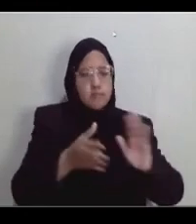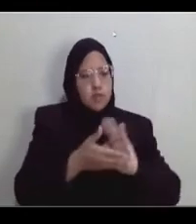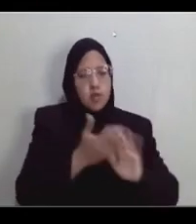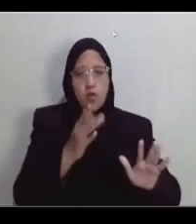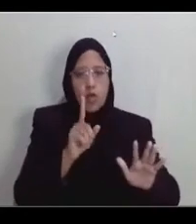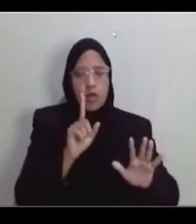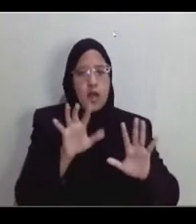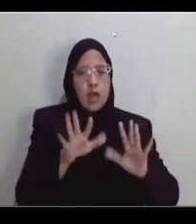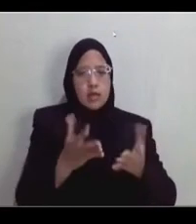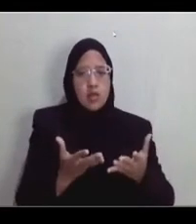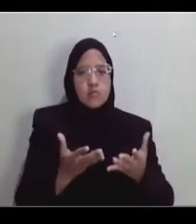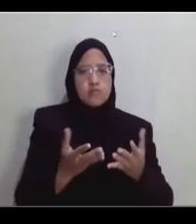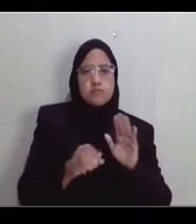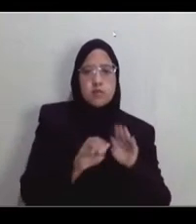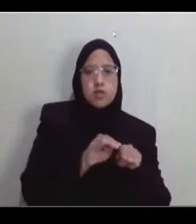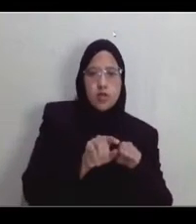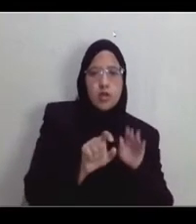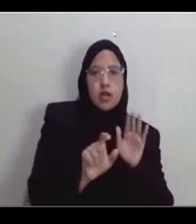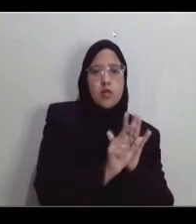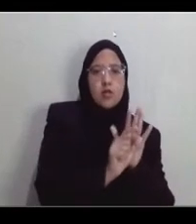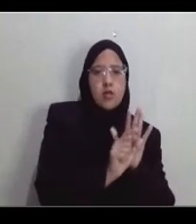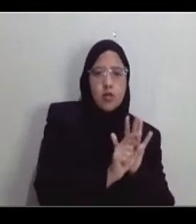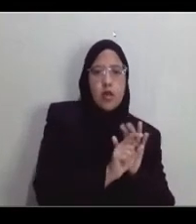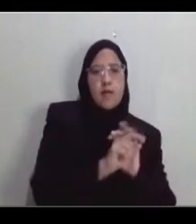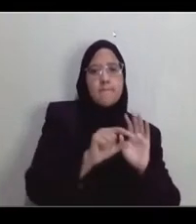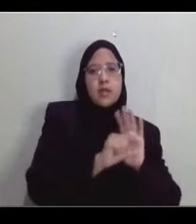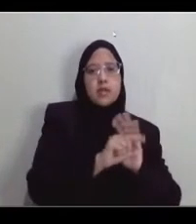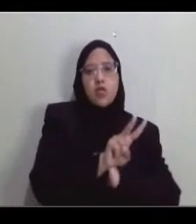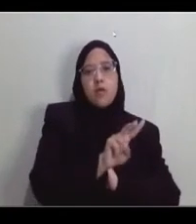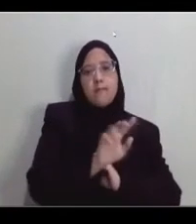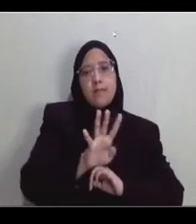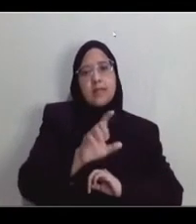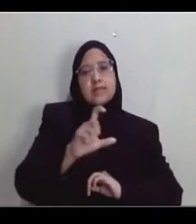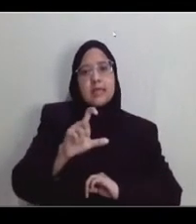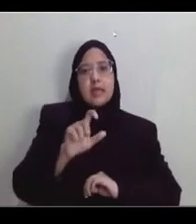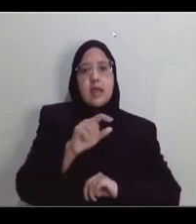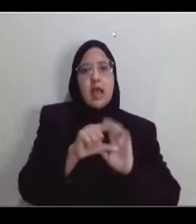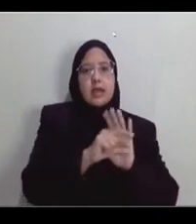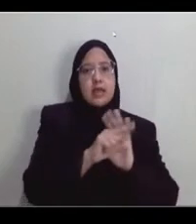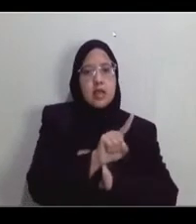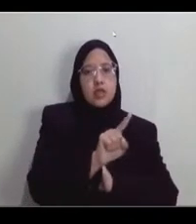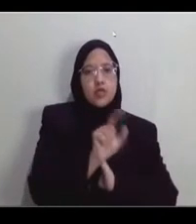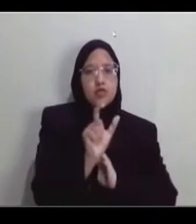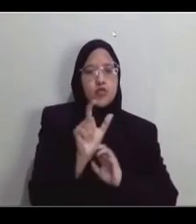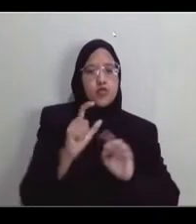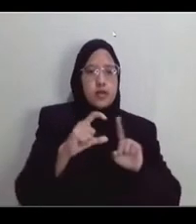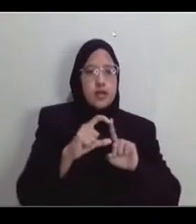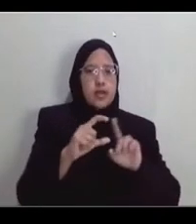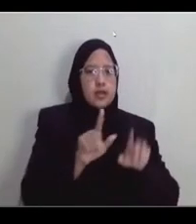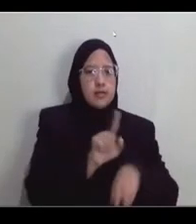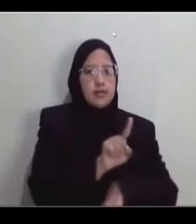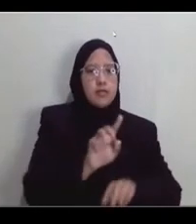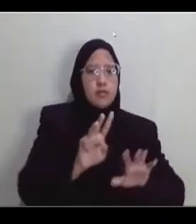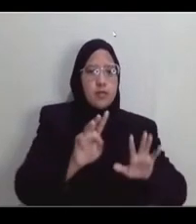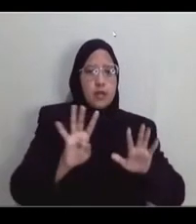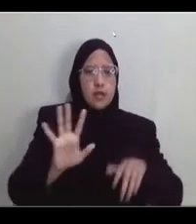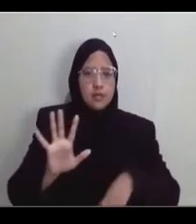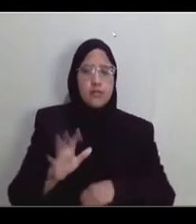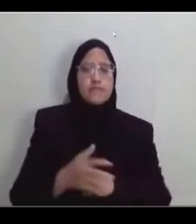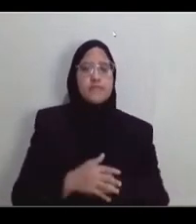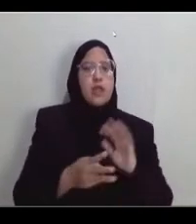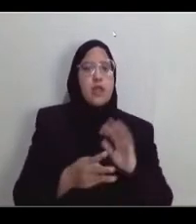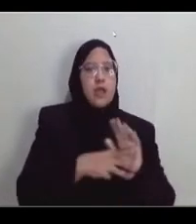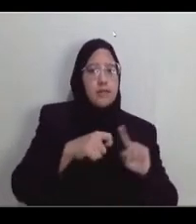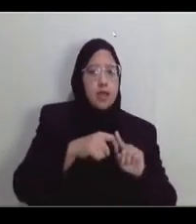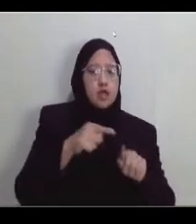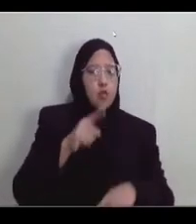umum pasal 24c ayat 1 UD 1945 Selain itu Mahkamah Konstitusi juga diwajibkan memberikan